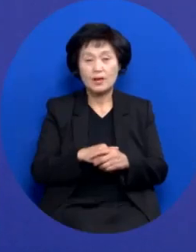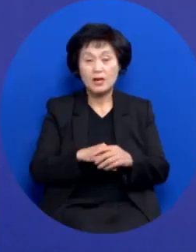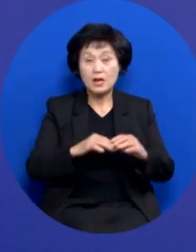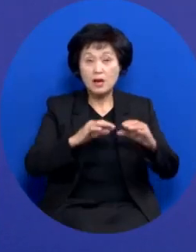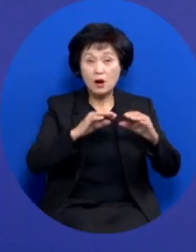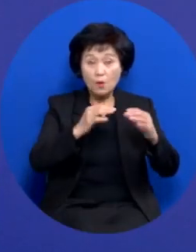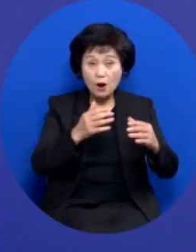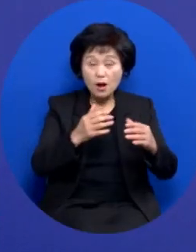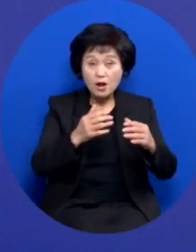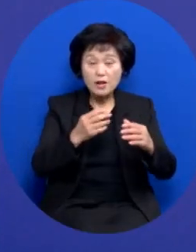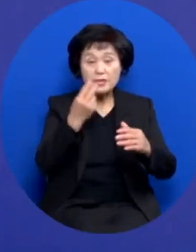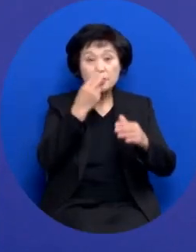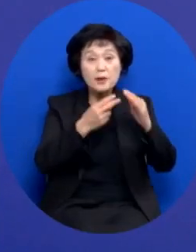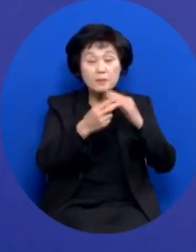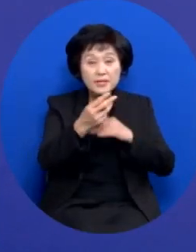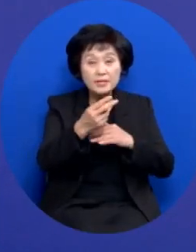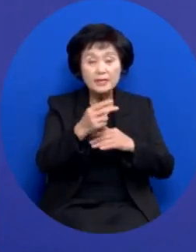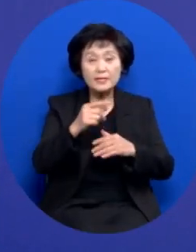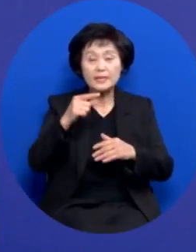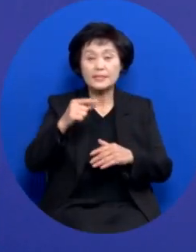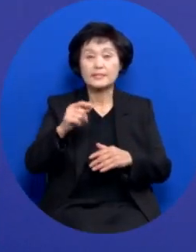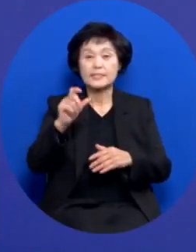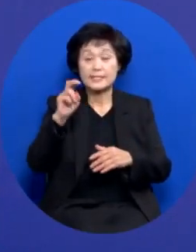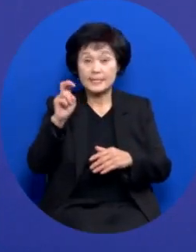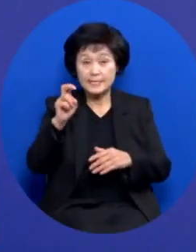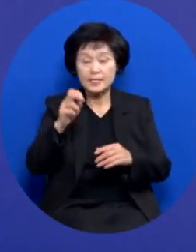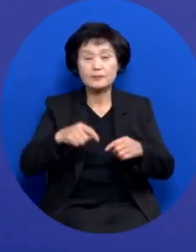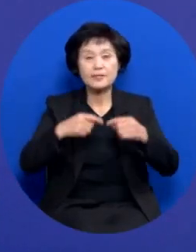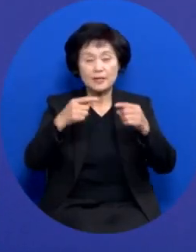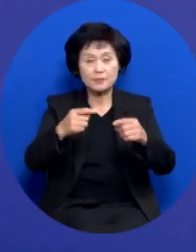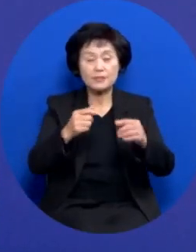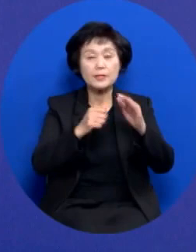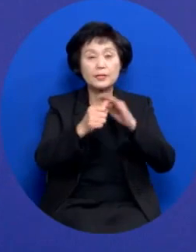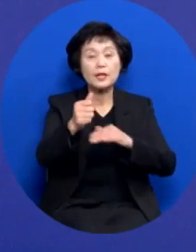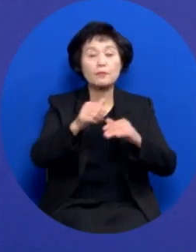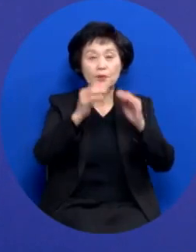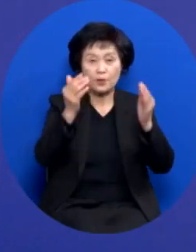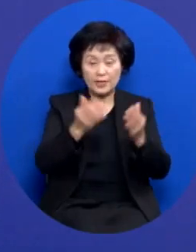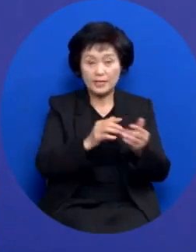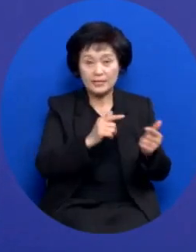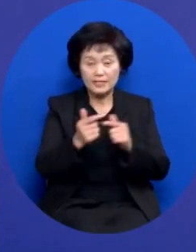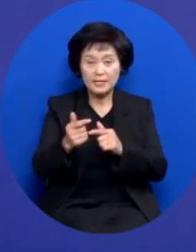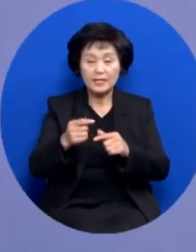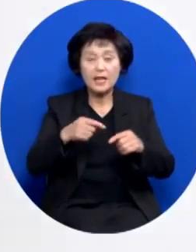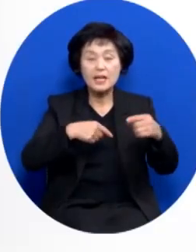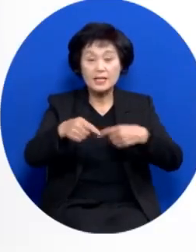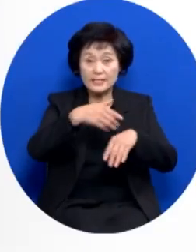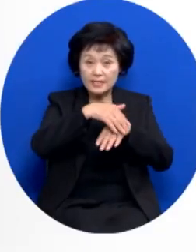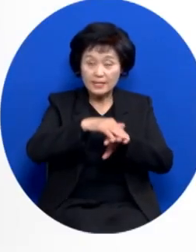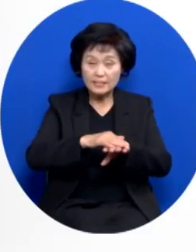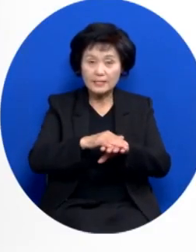월드비전이 G20 정상회의에 참석하는 우리 정부 대표단에게 정책 제안문을 전달했습니다